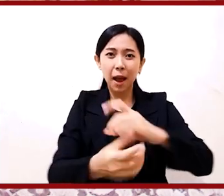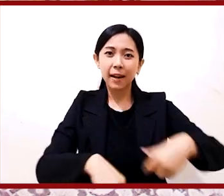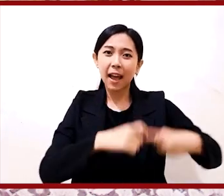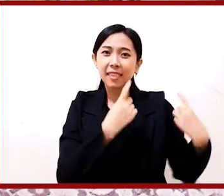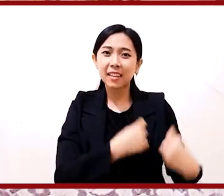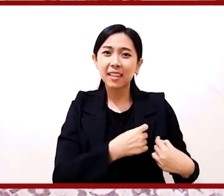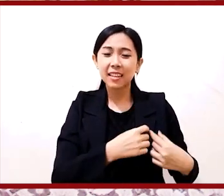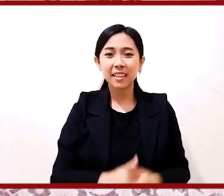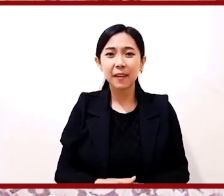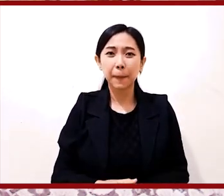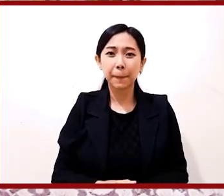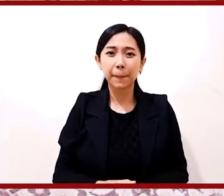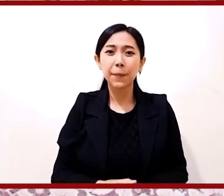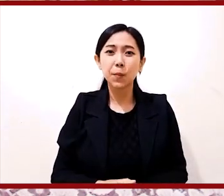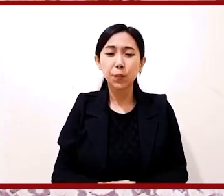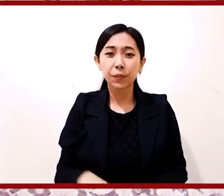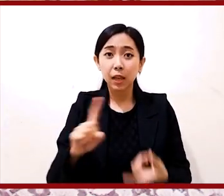perubahan hati.